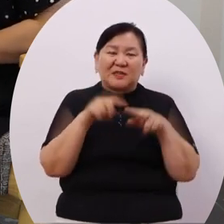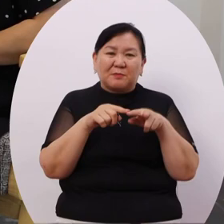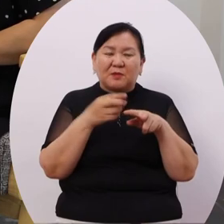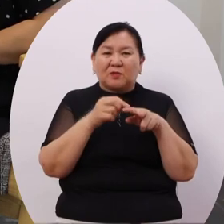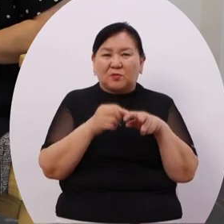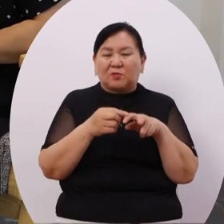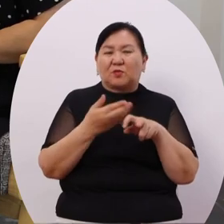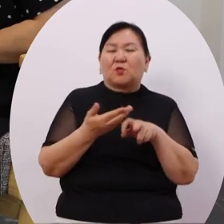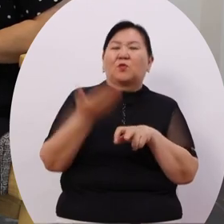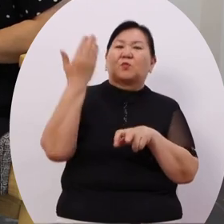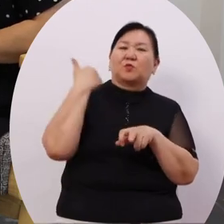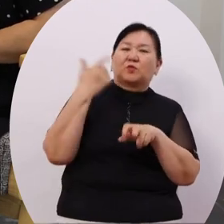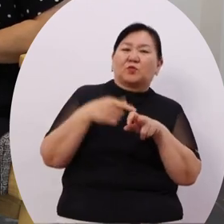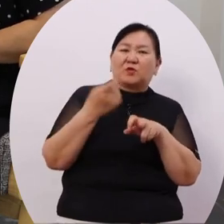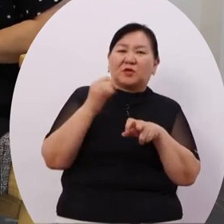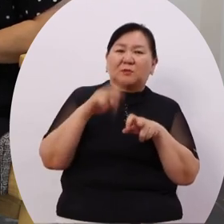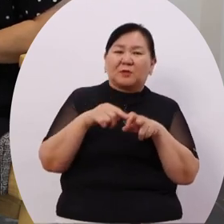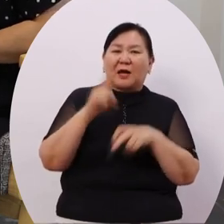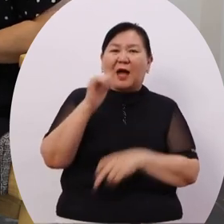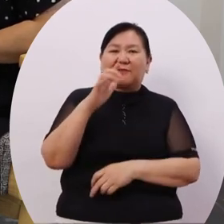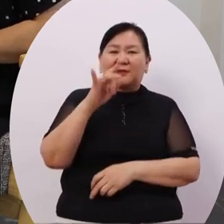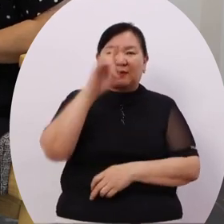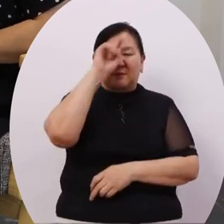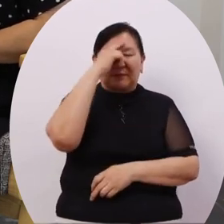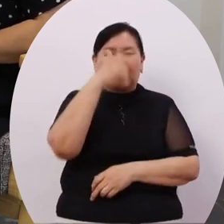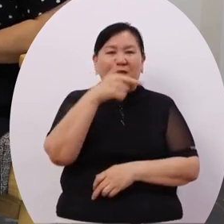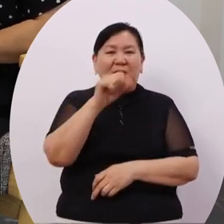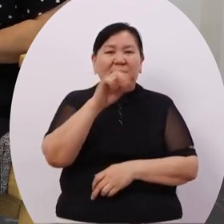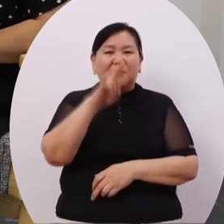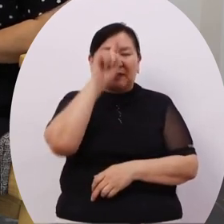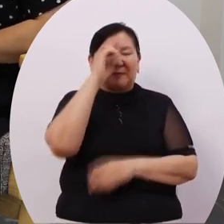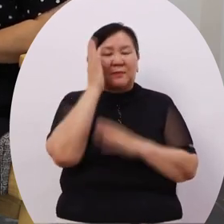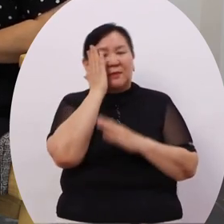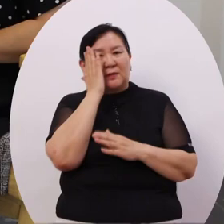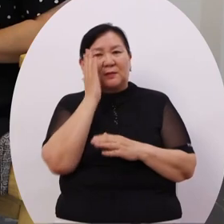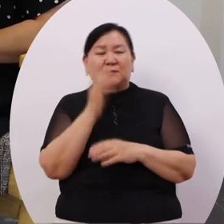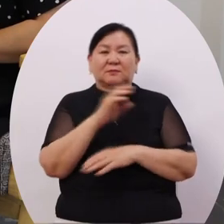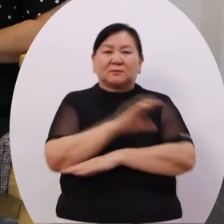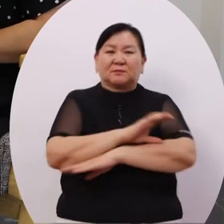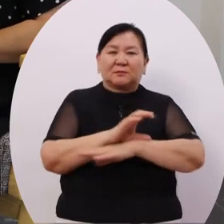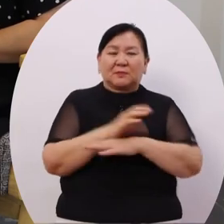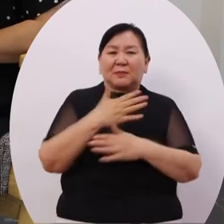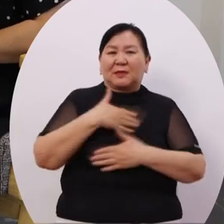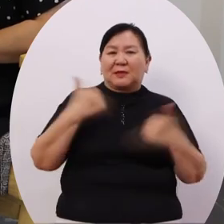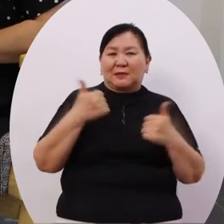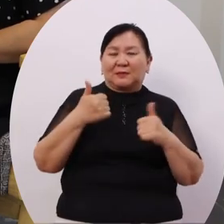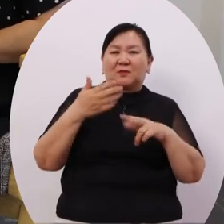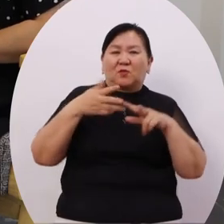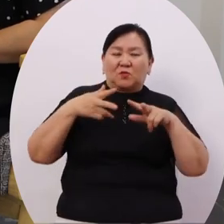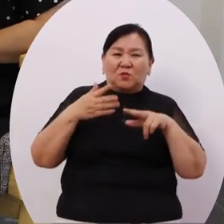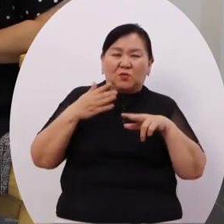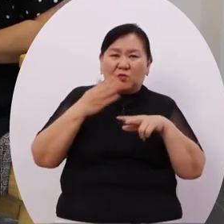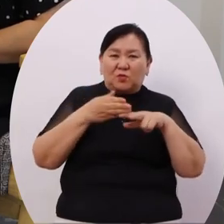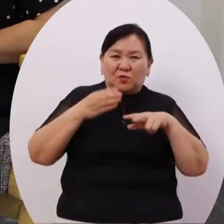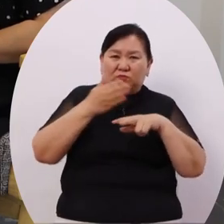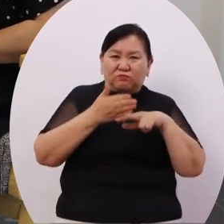хүлний ажиллаас бүр өмнө нь болохоор хавтар судлалын эмнэлэг, гэмтлийн эмнэлэг төр нөгөө давн тоологч уулзсан. Тэгээл хаалганы дараа, хүлээлт хариусны